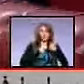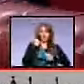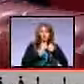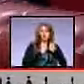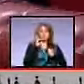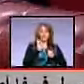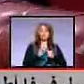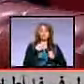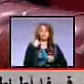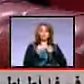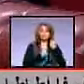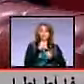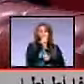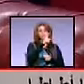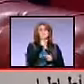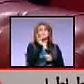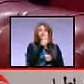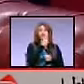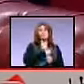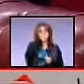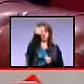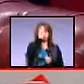واعزموني فقال لي لا كريم انت هتعمل معايا الدور.